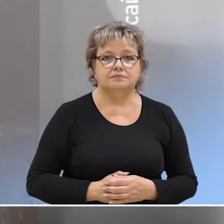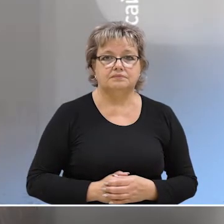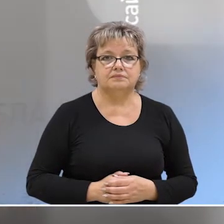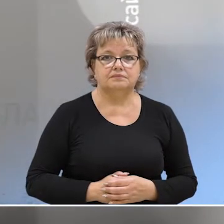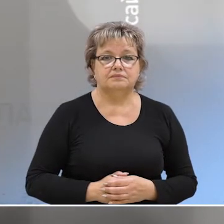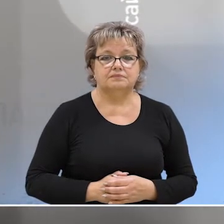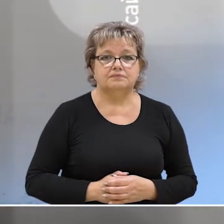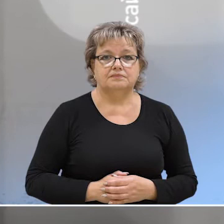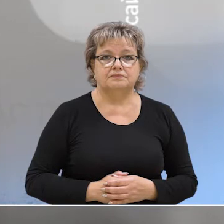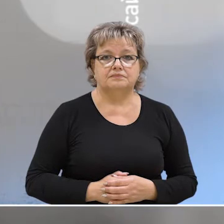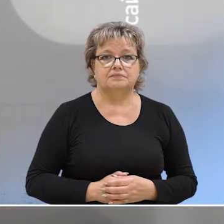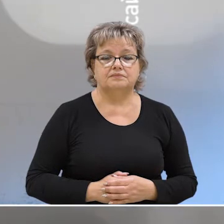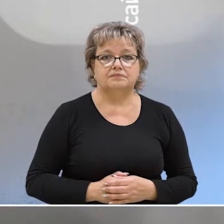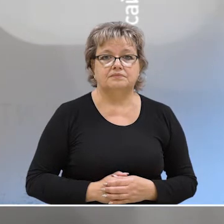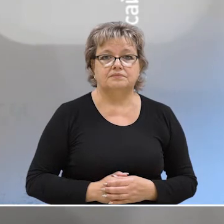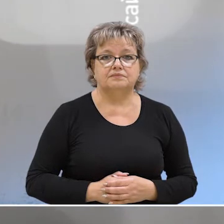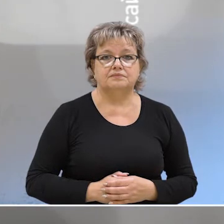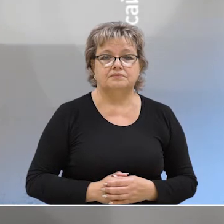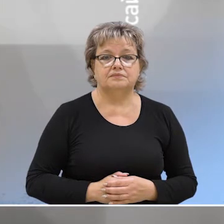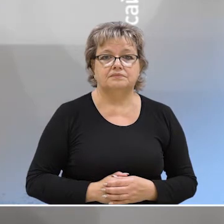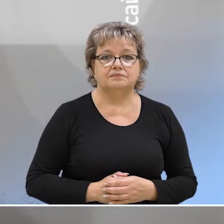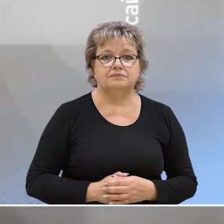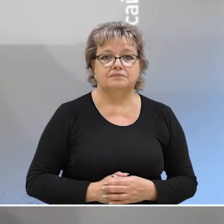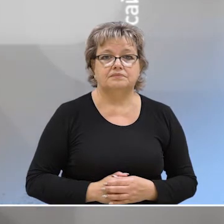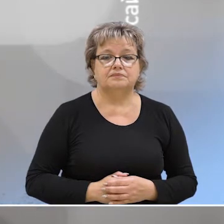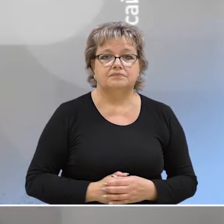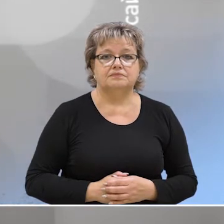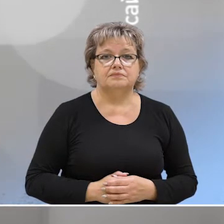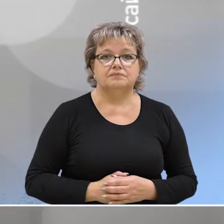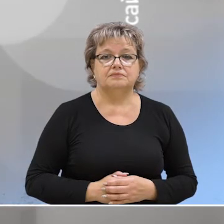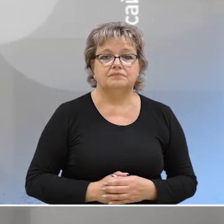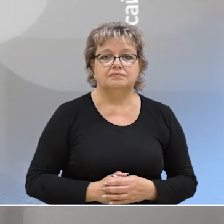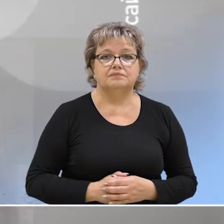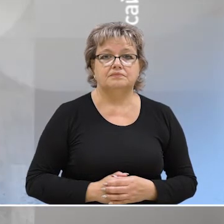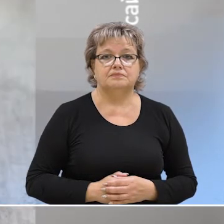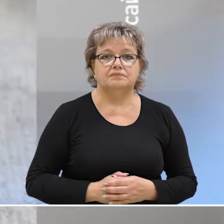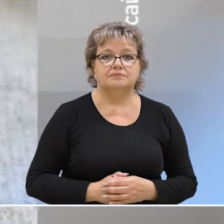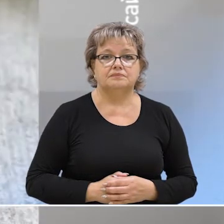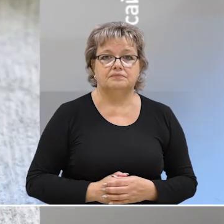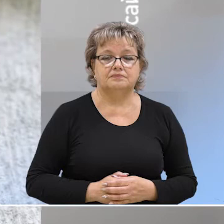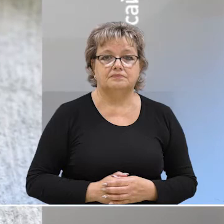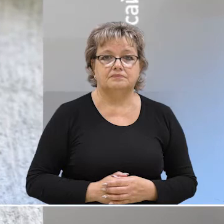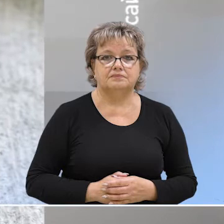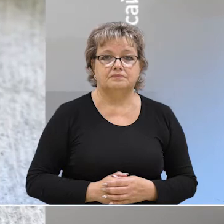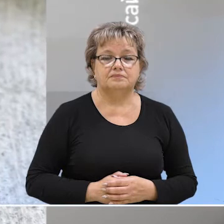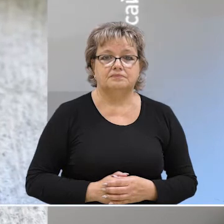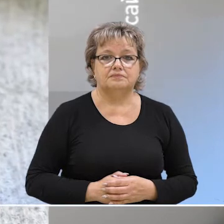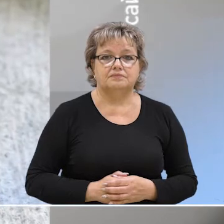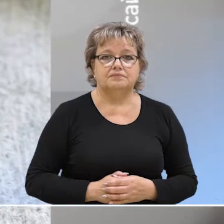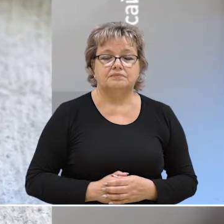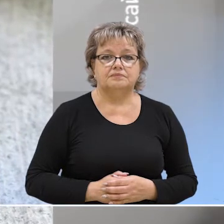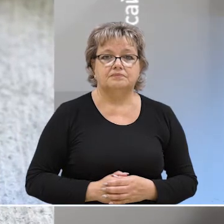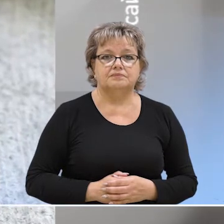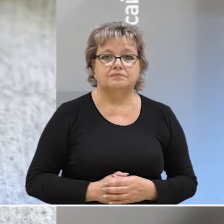улучшает пищеварение и предотвращает развитие патологий толстого кишечника. Бета-каротин и антиоксиданты способны ускорять